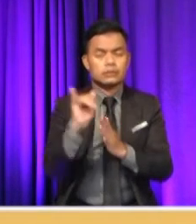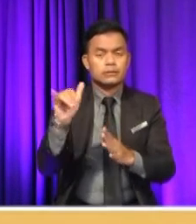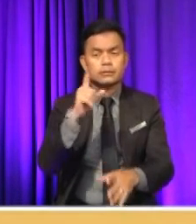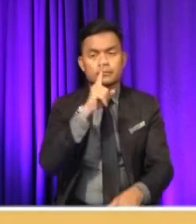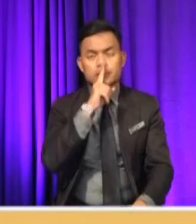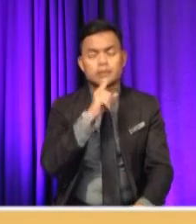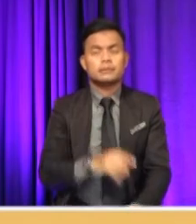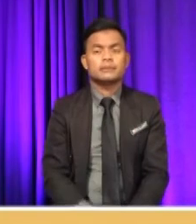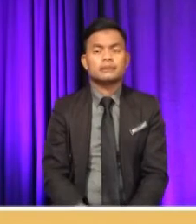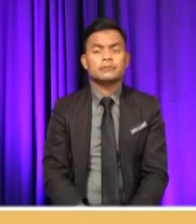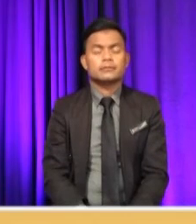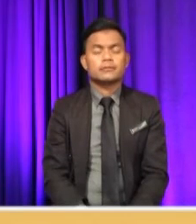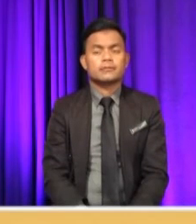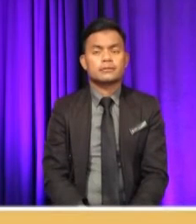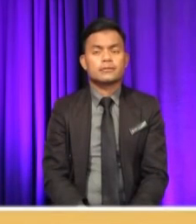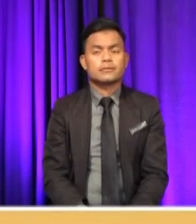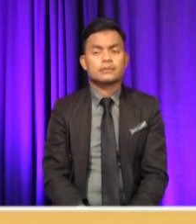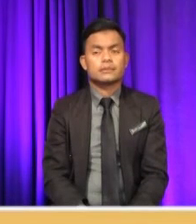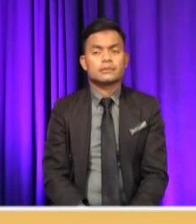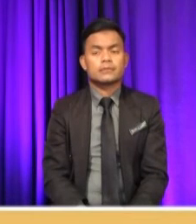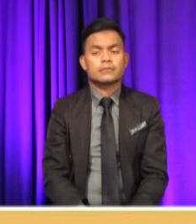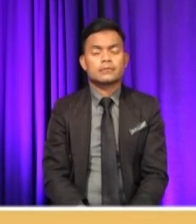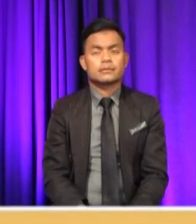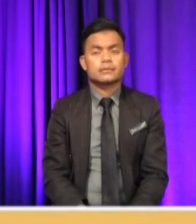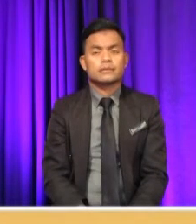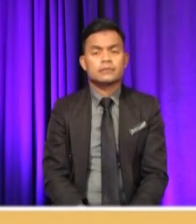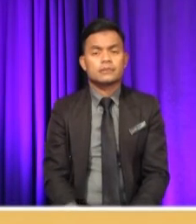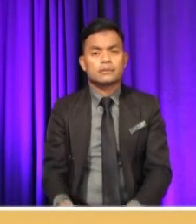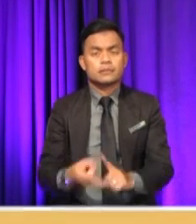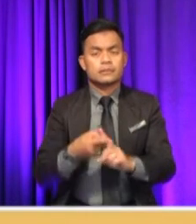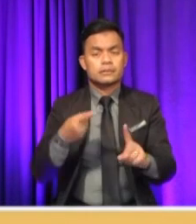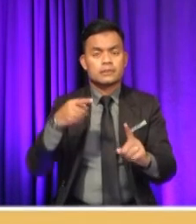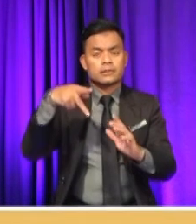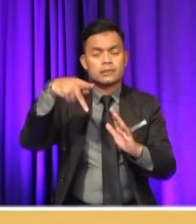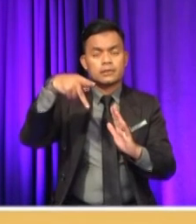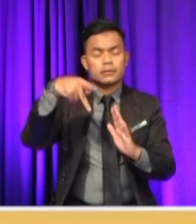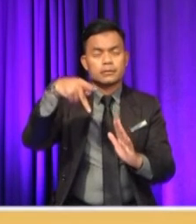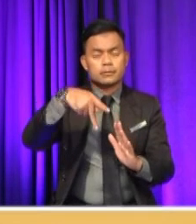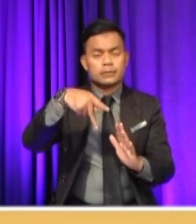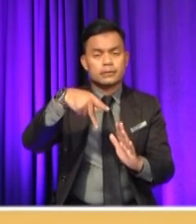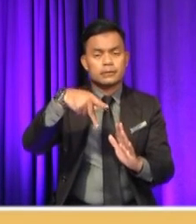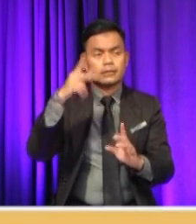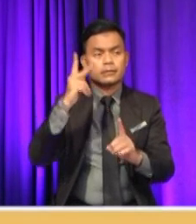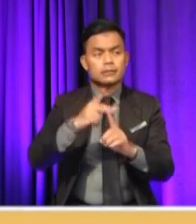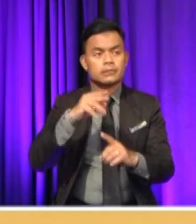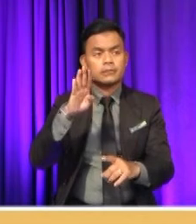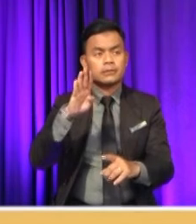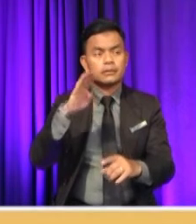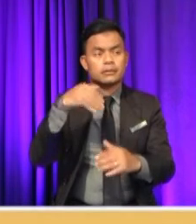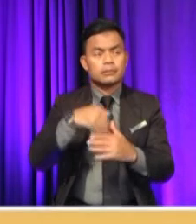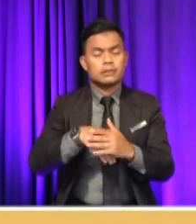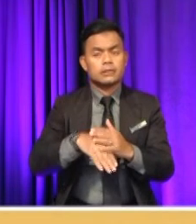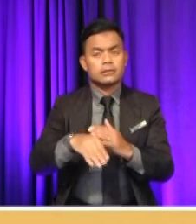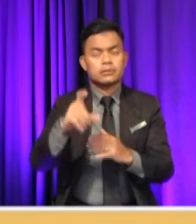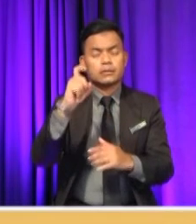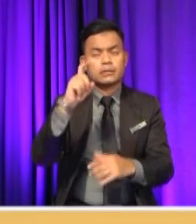ni Kalau yang ni beza dia kita tengok kat sini. Daripada P pergi kepada B, masuk pada bahagian X2. Bila